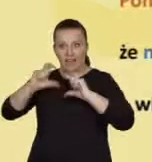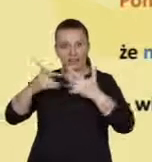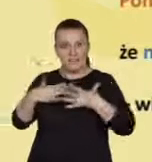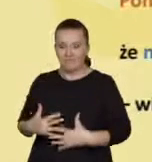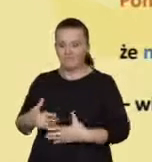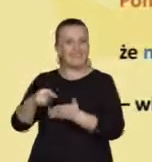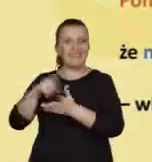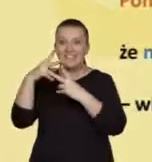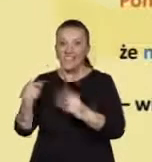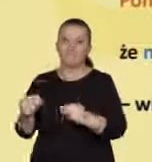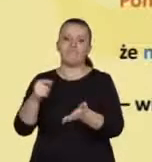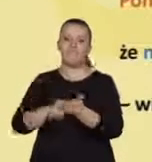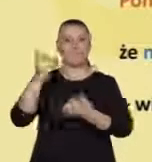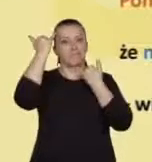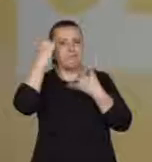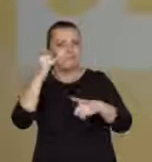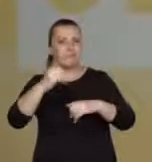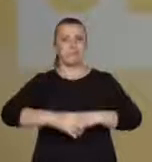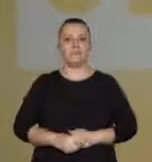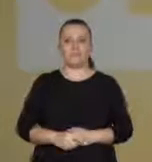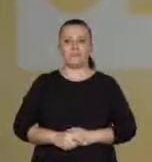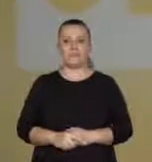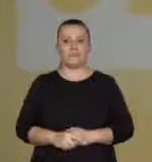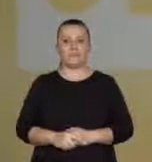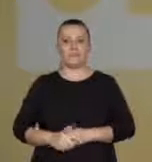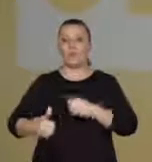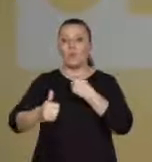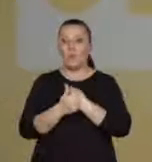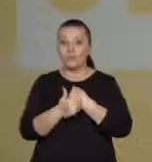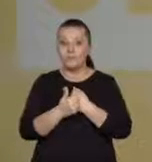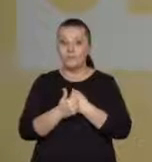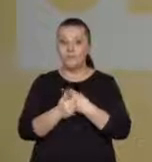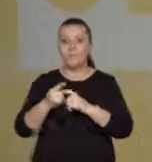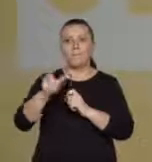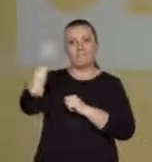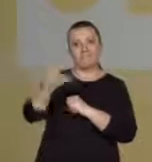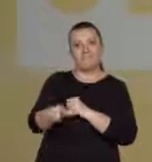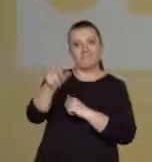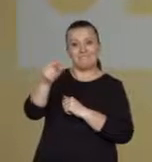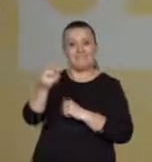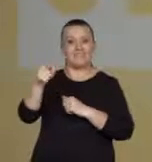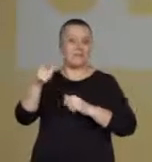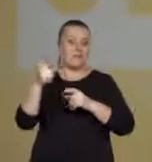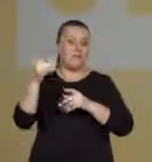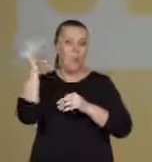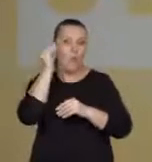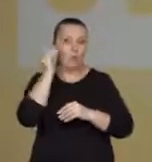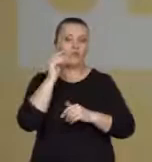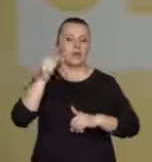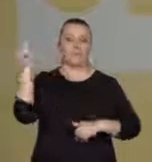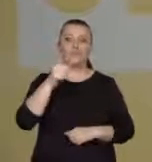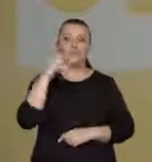i dlatego odpowiedź jest niepoprawna. Podsumowując, od maturzysty wymaga się nie tylko podania